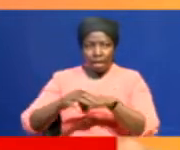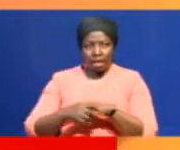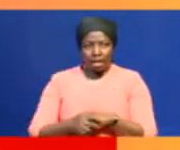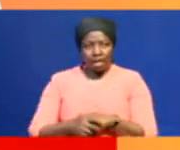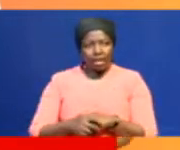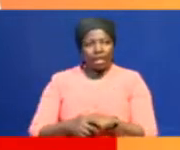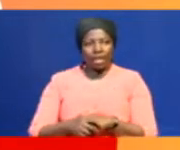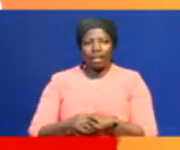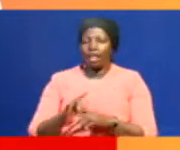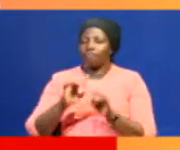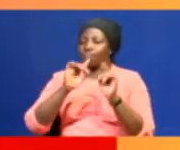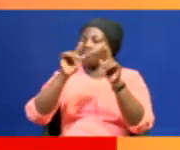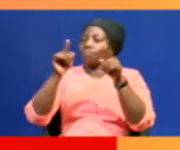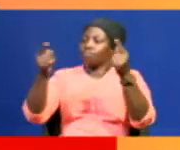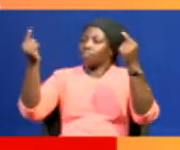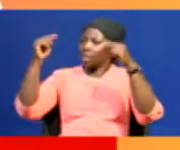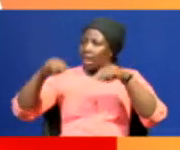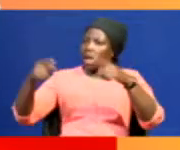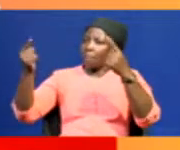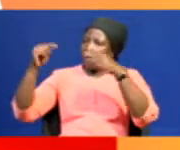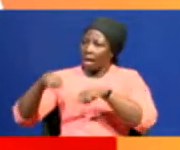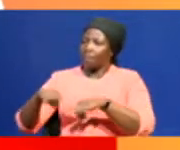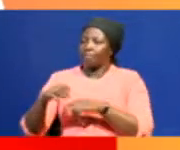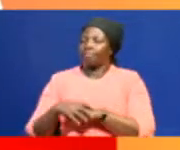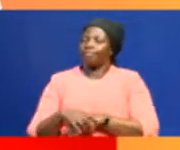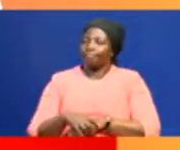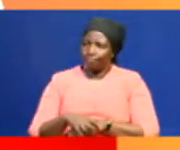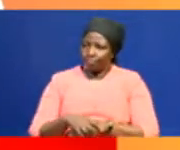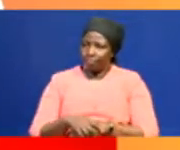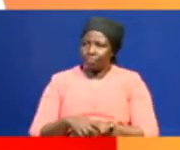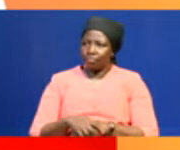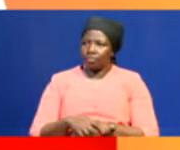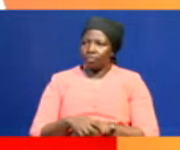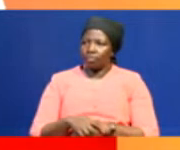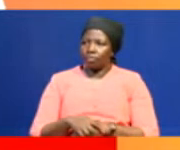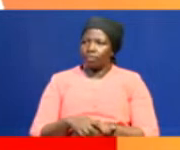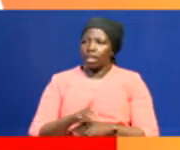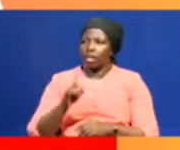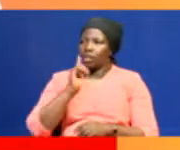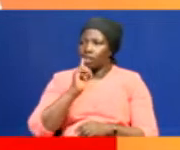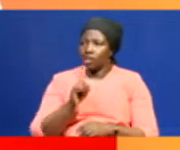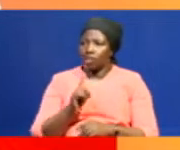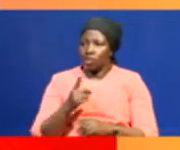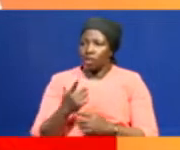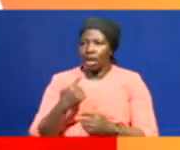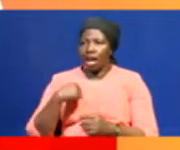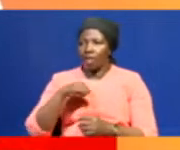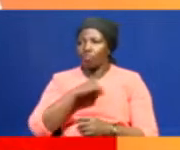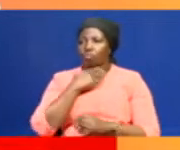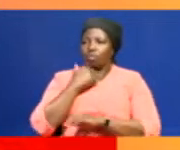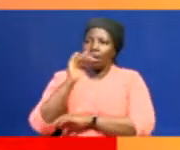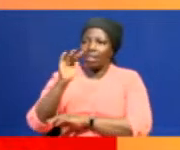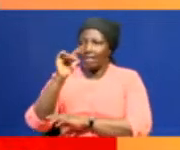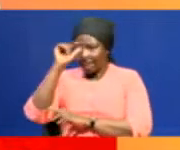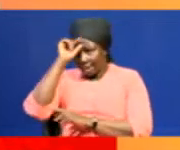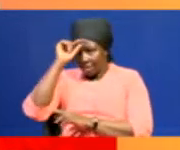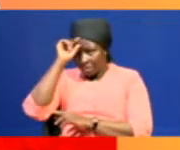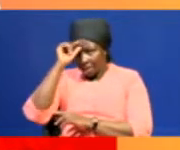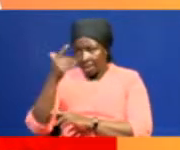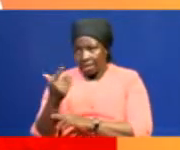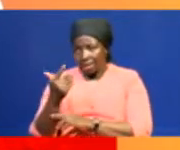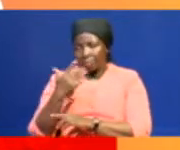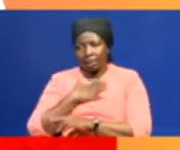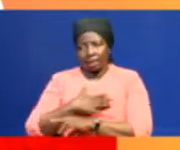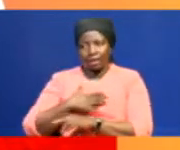Kenya mzima, kila county tulikuwa pale chini Mombasa tukiongelea hayo maneno. So tunataka tu kuhimiza serikali kwamba tufanye